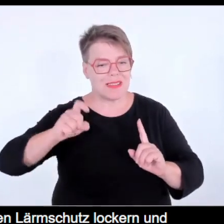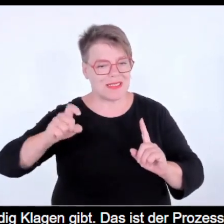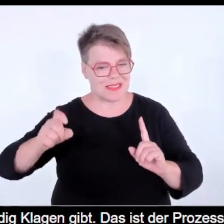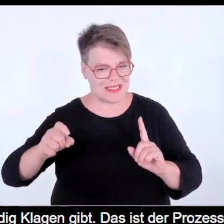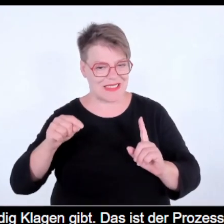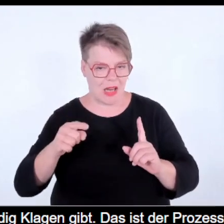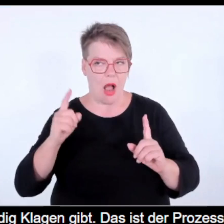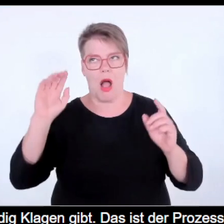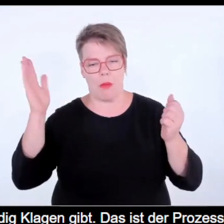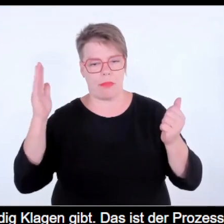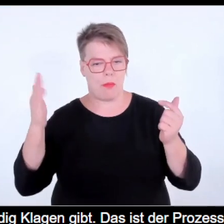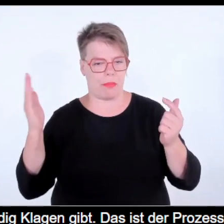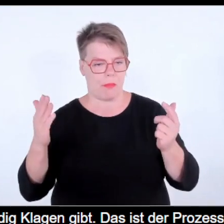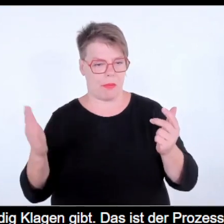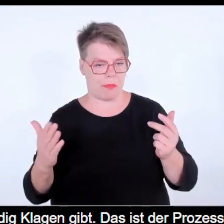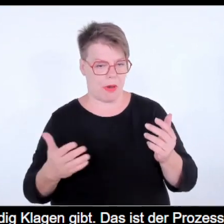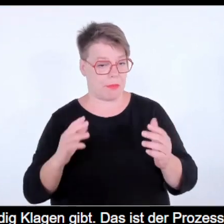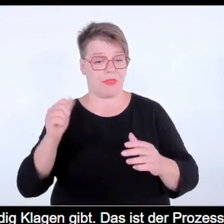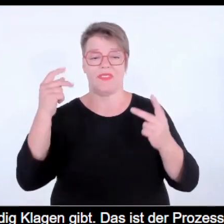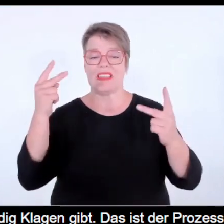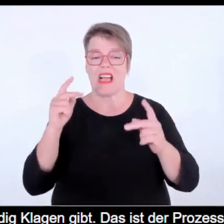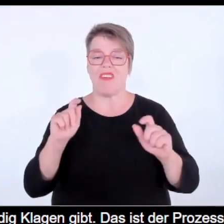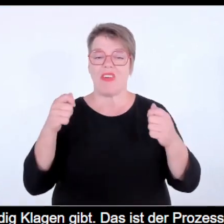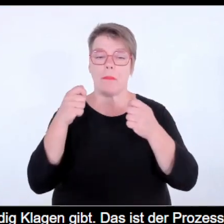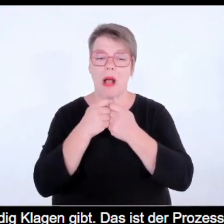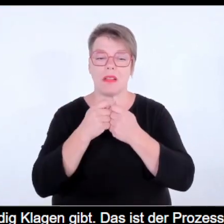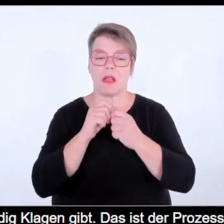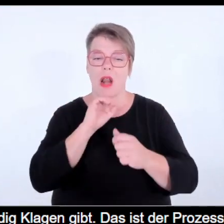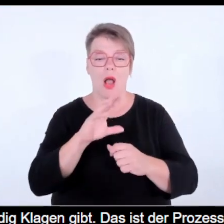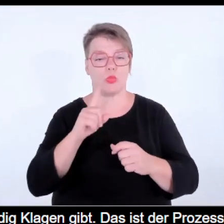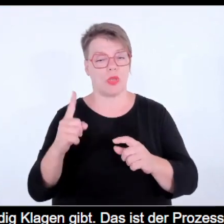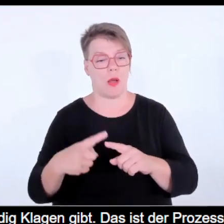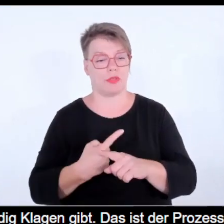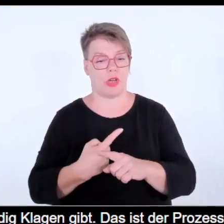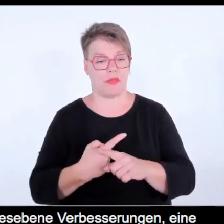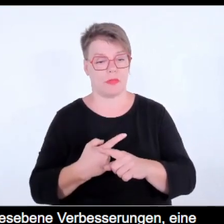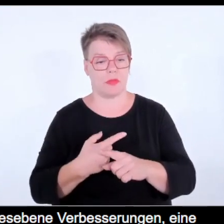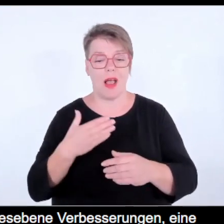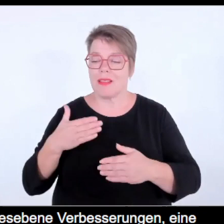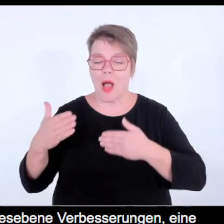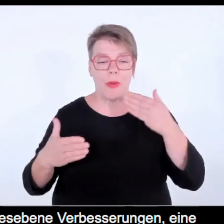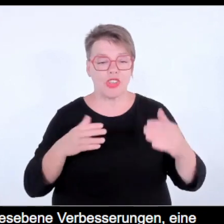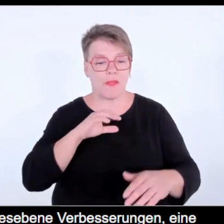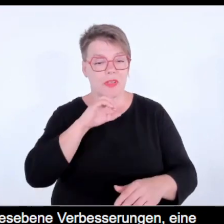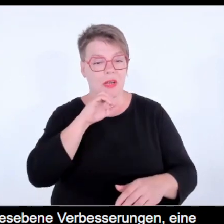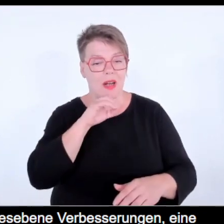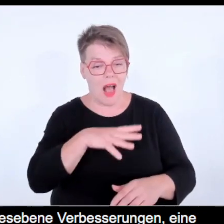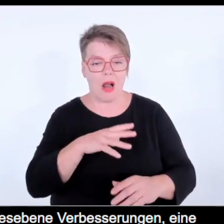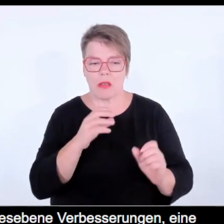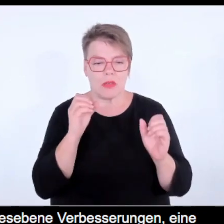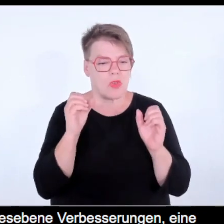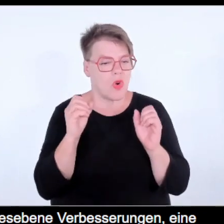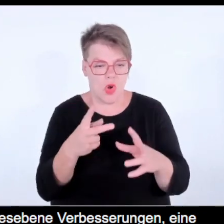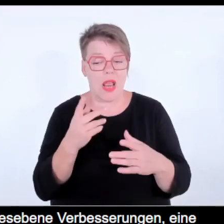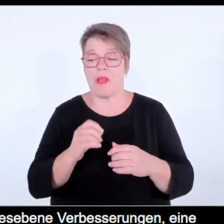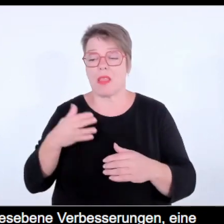zuständige Florian Herrmann, wird an der Umsetzung arbeiten und es wird auch Teil unseres geplanten gemeinsamen Koalitionsphilosophie und Fortsetzungen